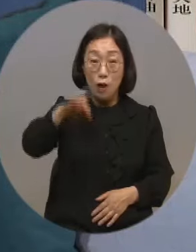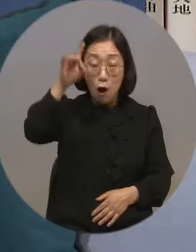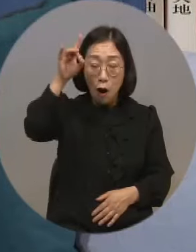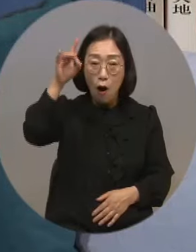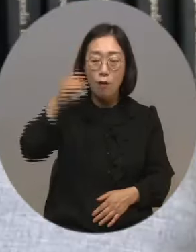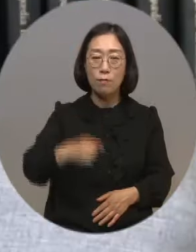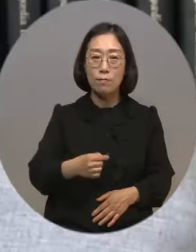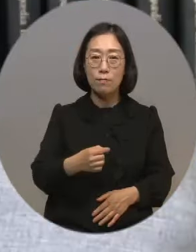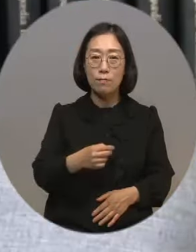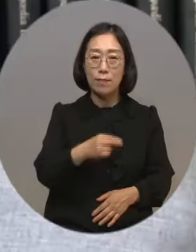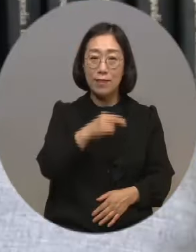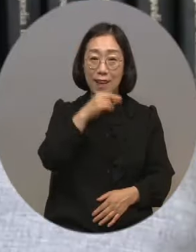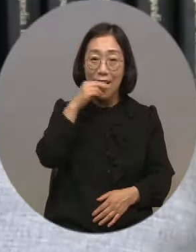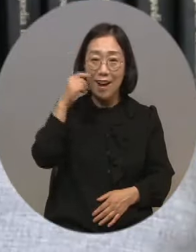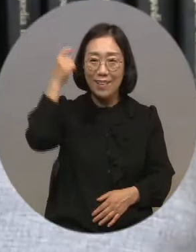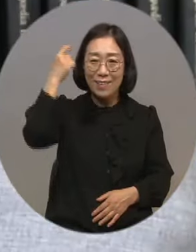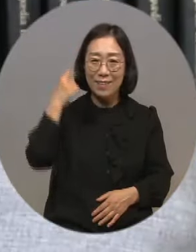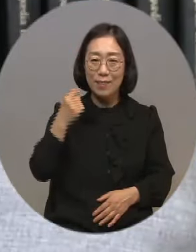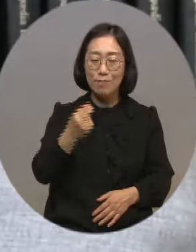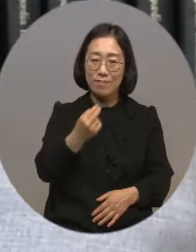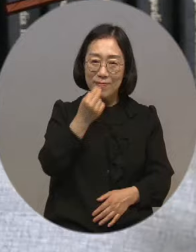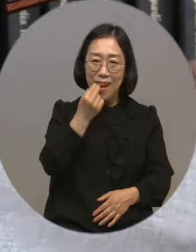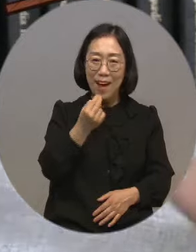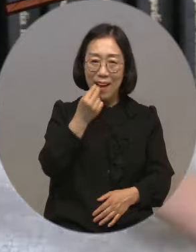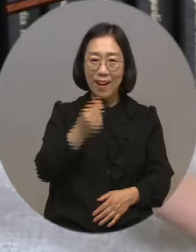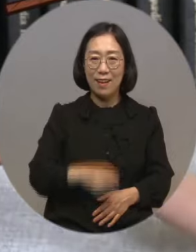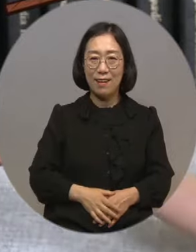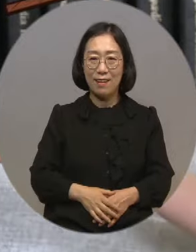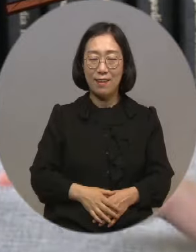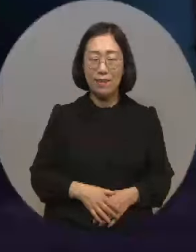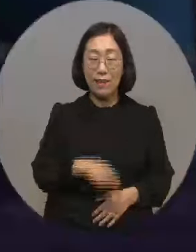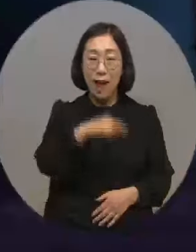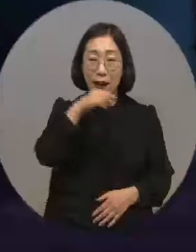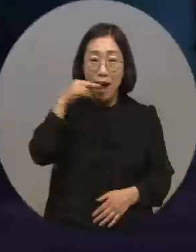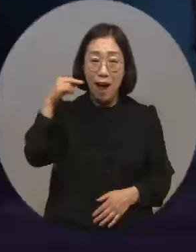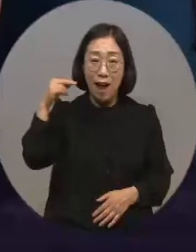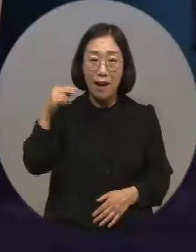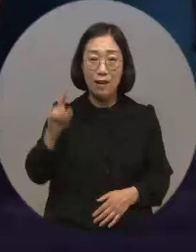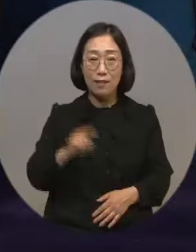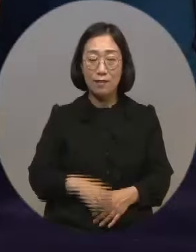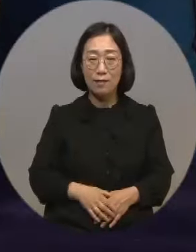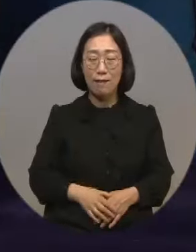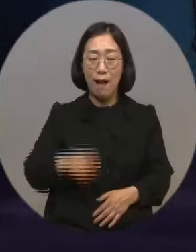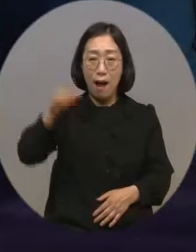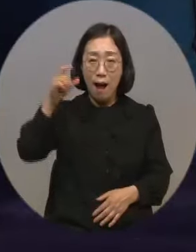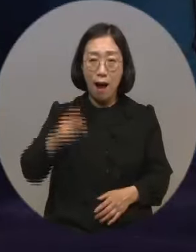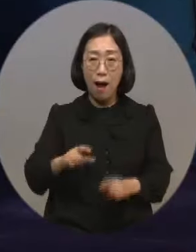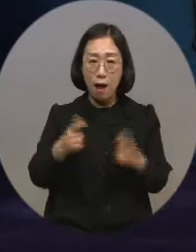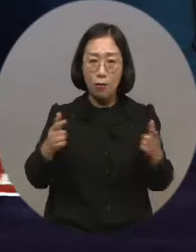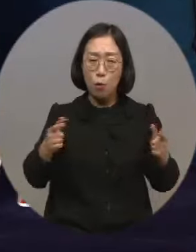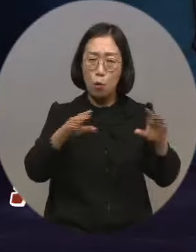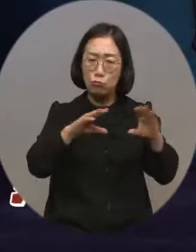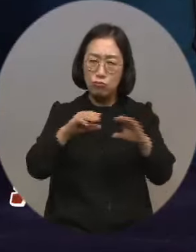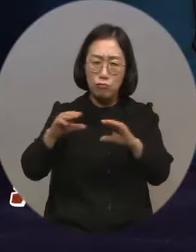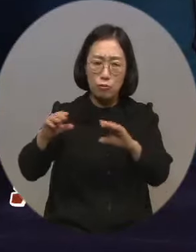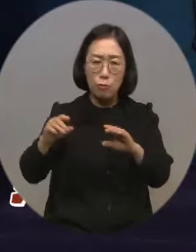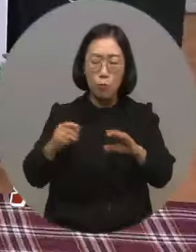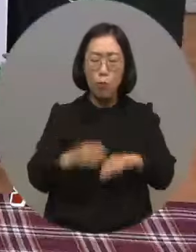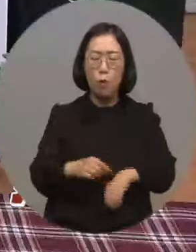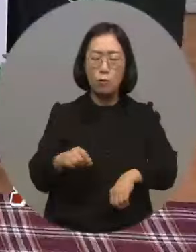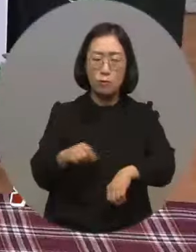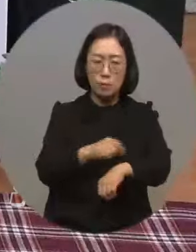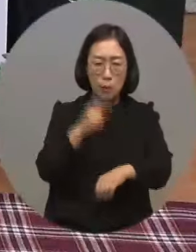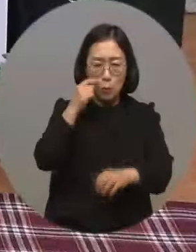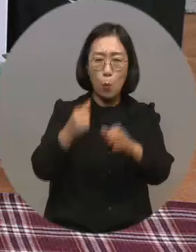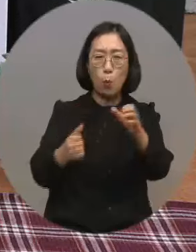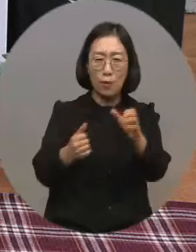처음 느껴본 냄새예요. 이런 냄새 맡아보고 이거는 강한 것도 아니고 부드러운 것도 아니고 독특해요.